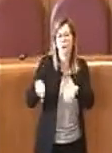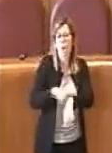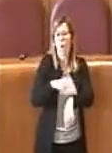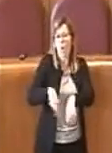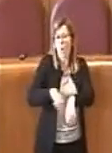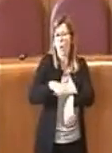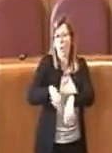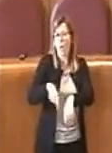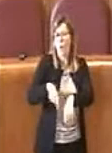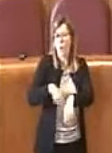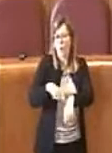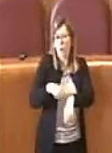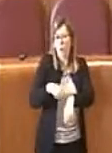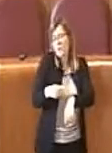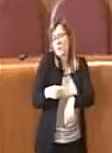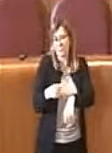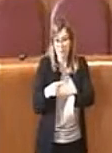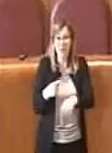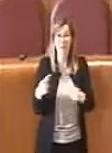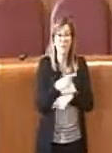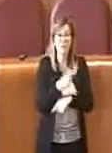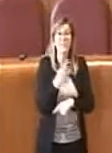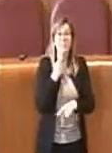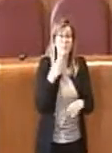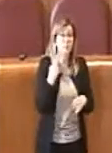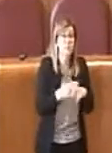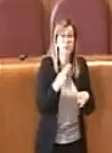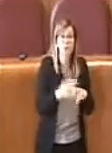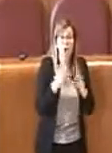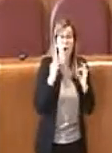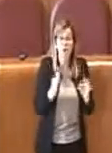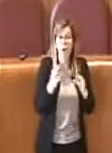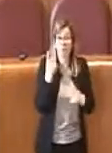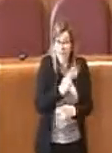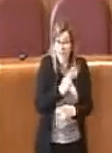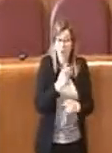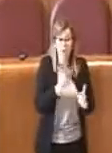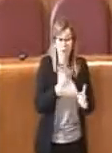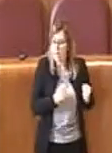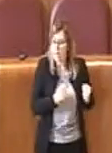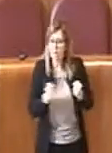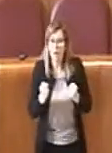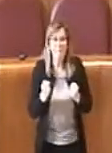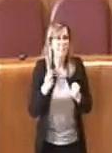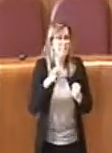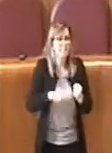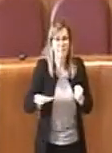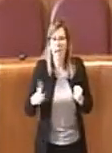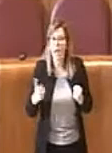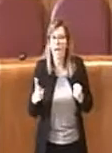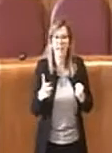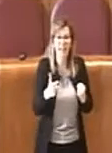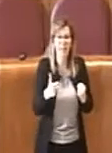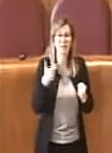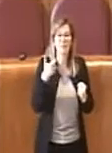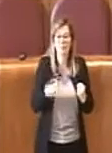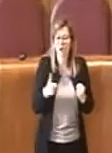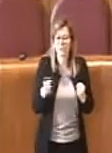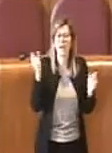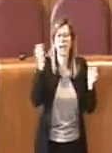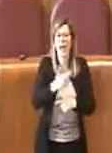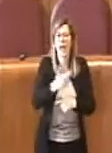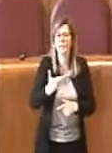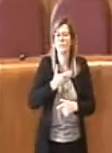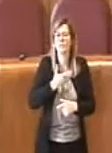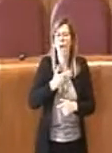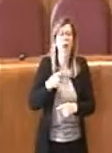veramente bisogno di arrivare con l'automobile in quelle zone non troverebbe spazio perché data la gratuità della sosta